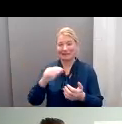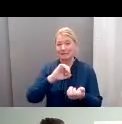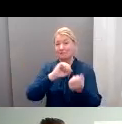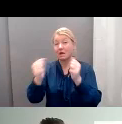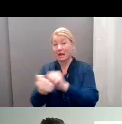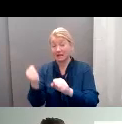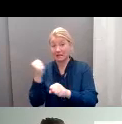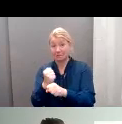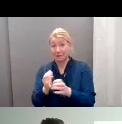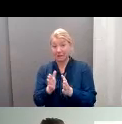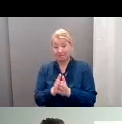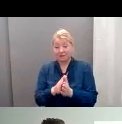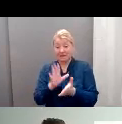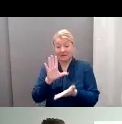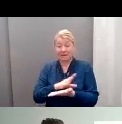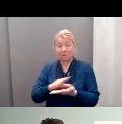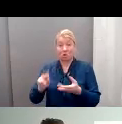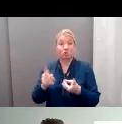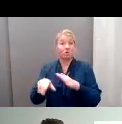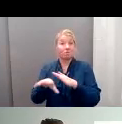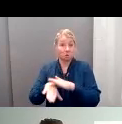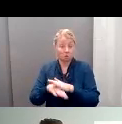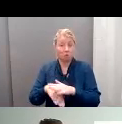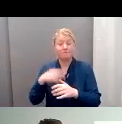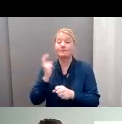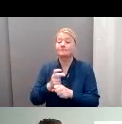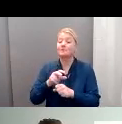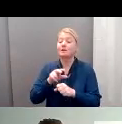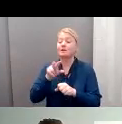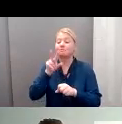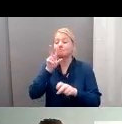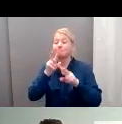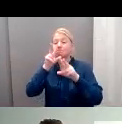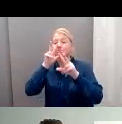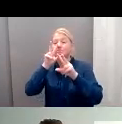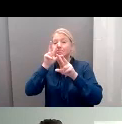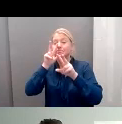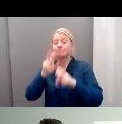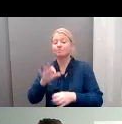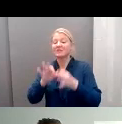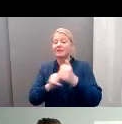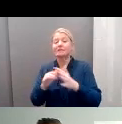hitta teman för vad det är som behöver förändras framförallt nu